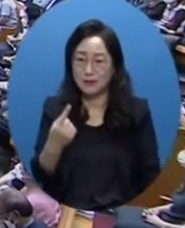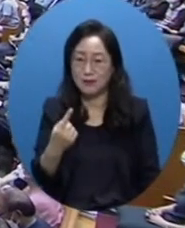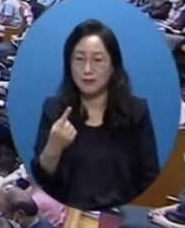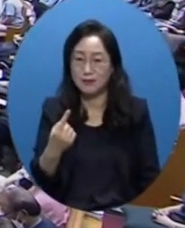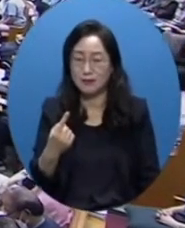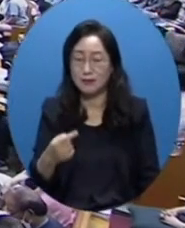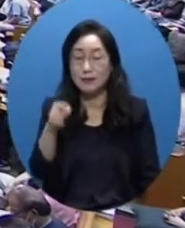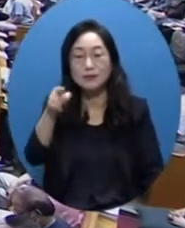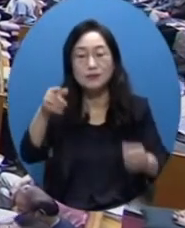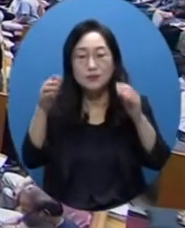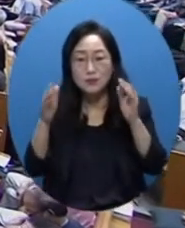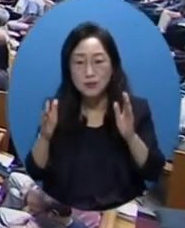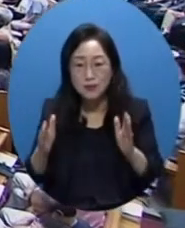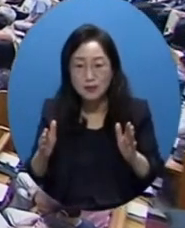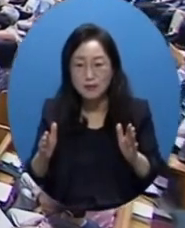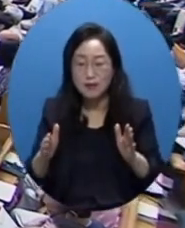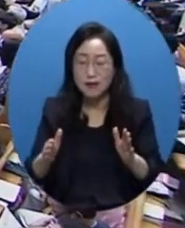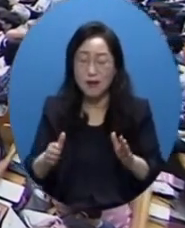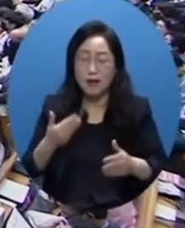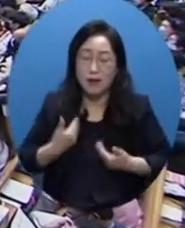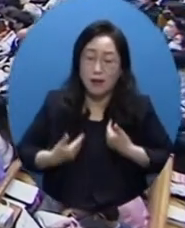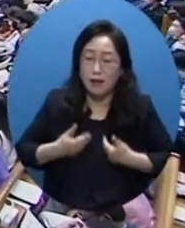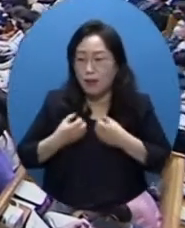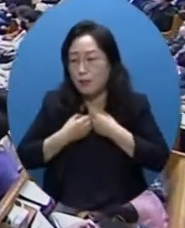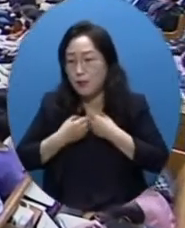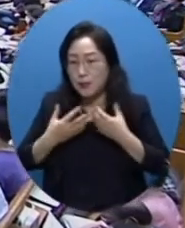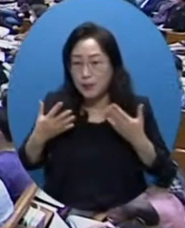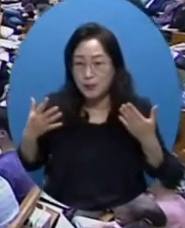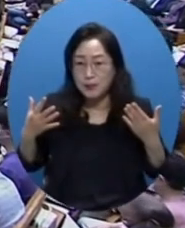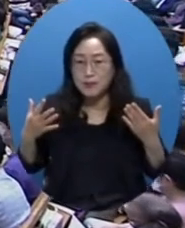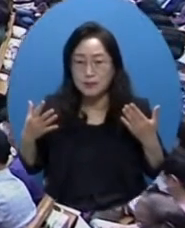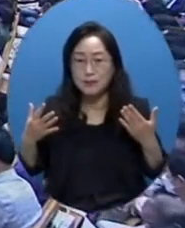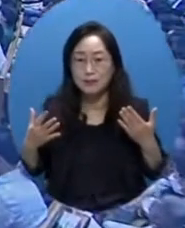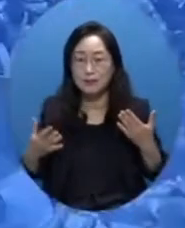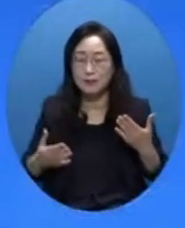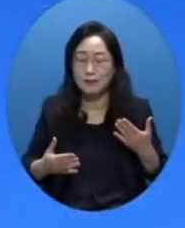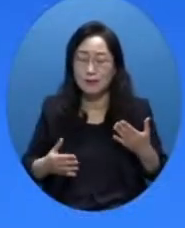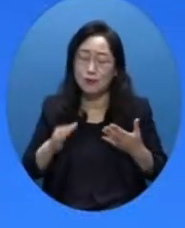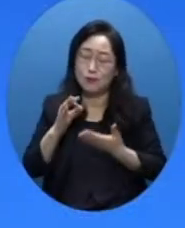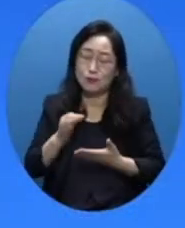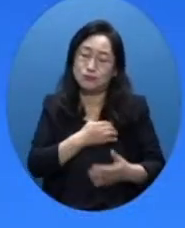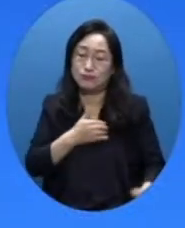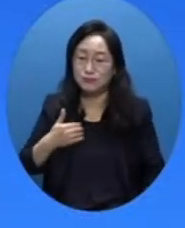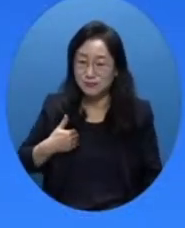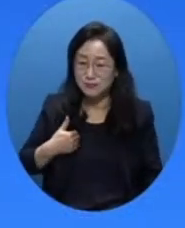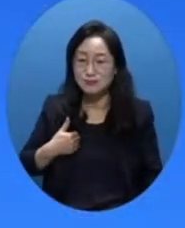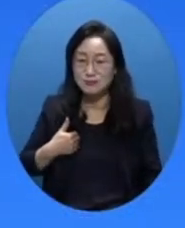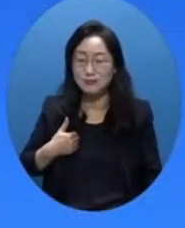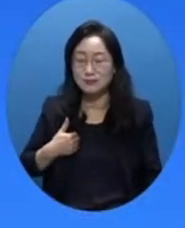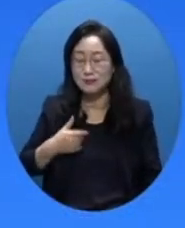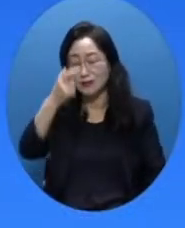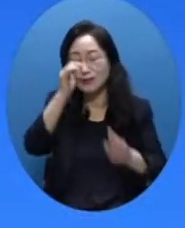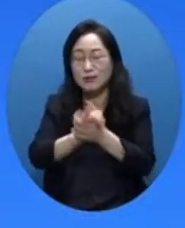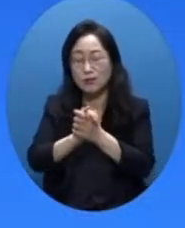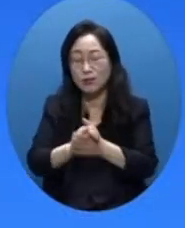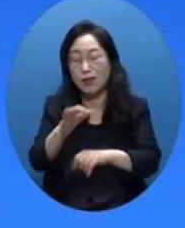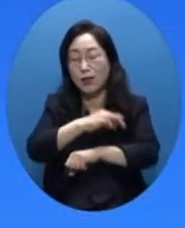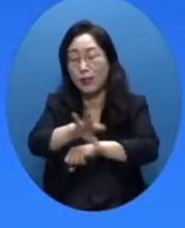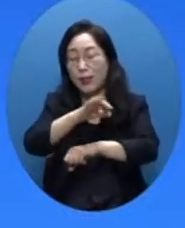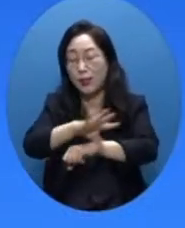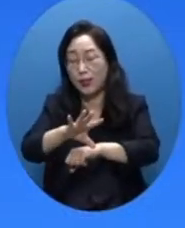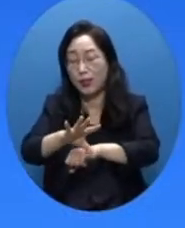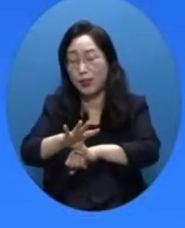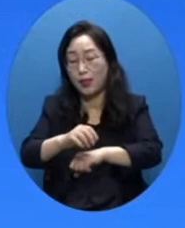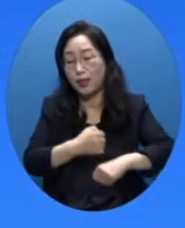우리가 그동안 삶이 바쁘다 보니까 풍요로움 속에서 기도를 소홀히 했습니다.